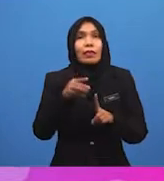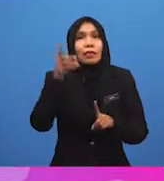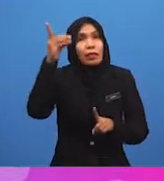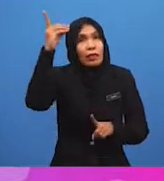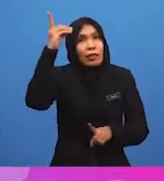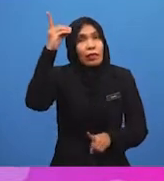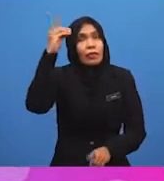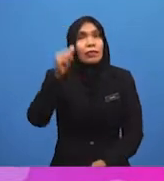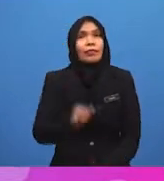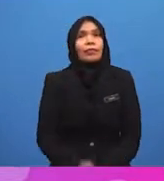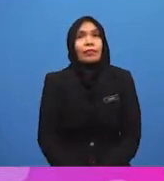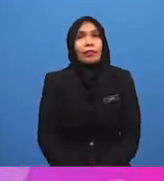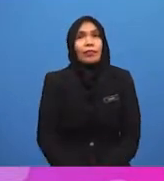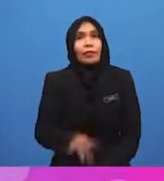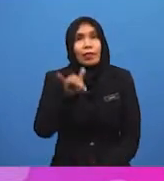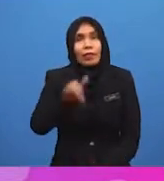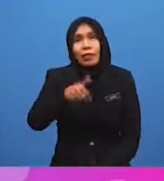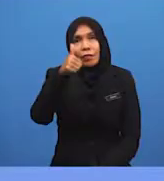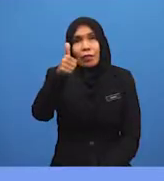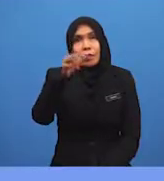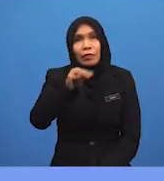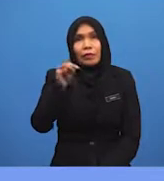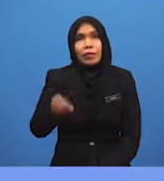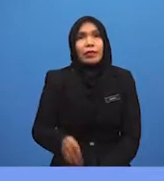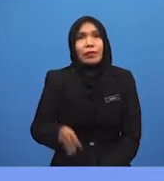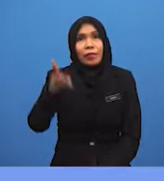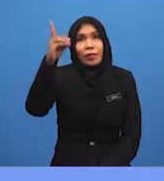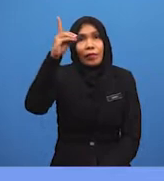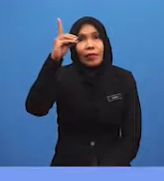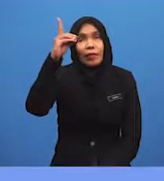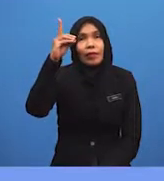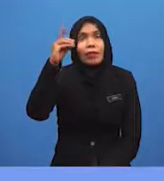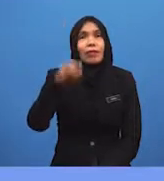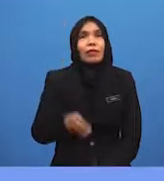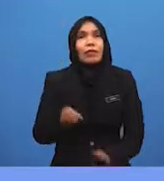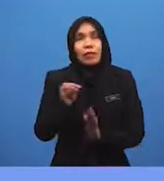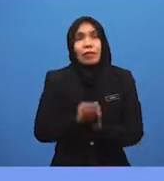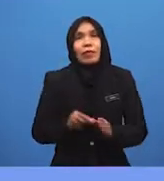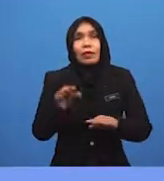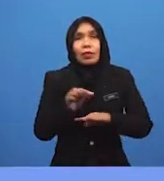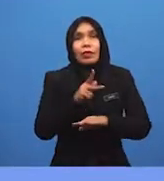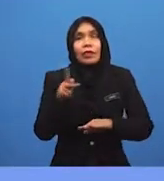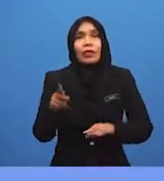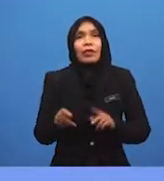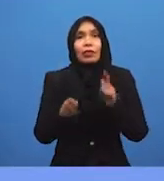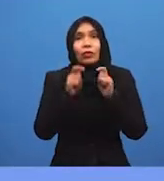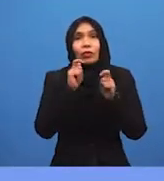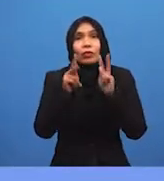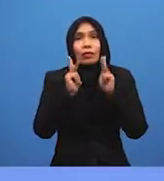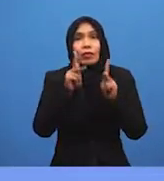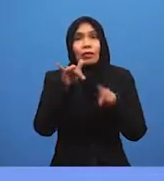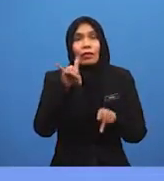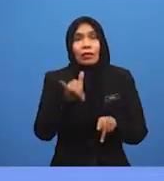kantin? Ya, bagus murid-murid. David menggunakan tutur kata yang sopan. Dia